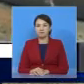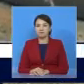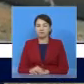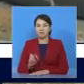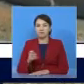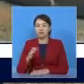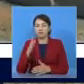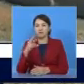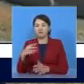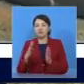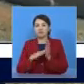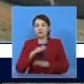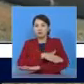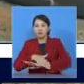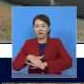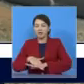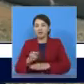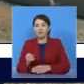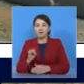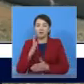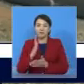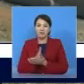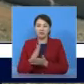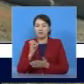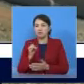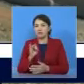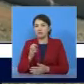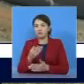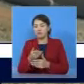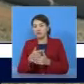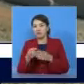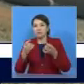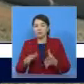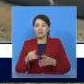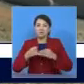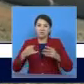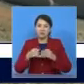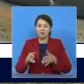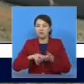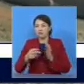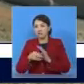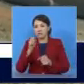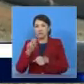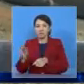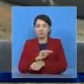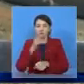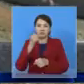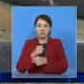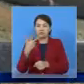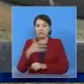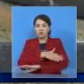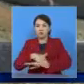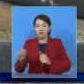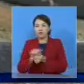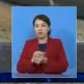В Карабутаке 29 улиц. На периферийных улицах даже основания нет, просто земля. В планах провести ремонтные работы на 3 улицах. Уже